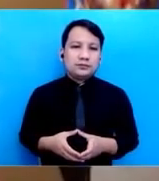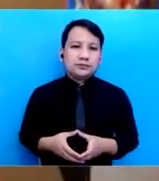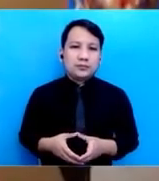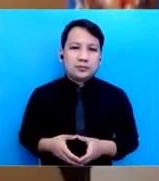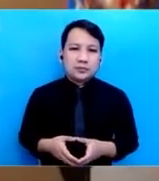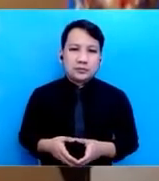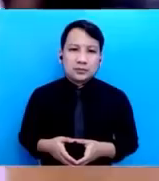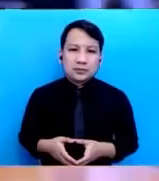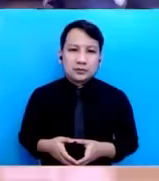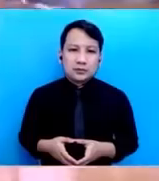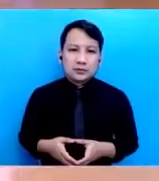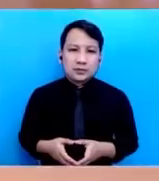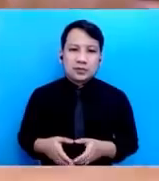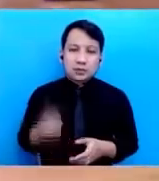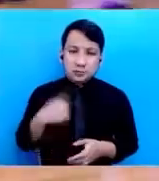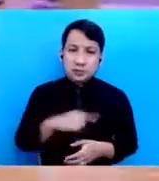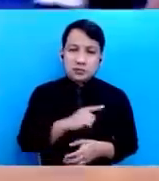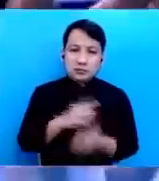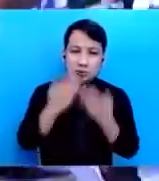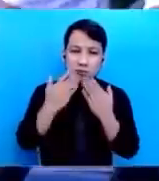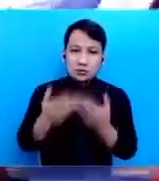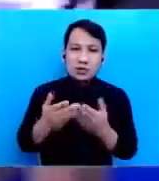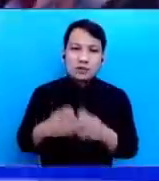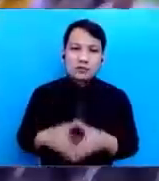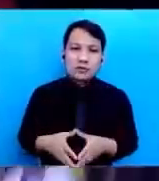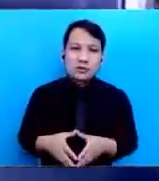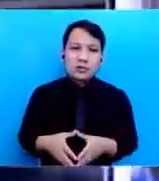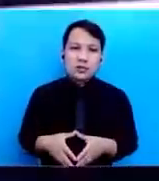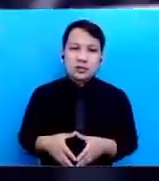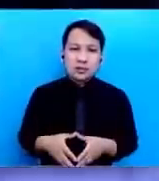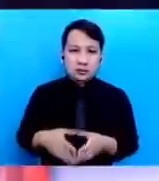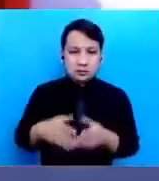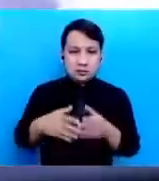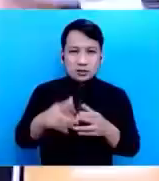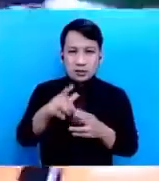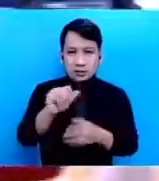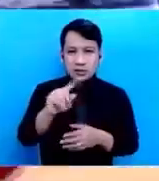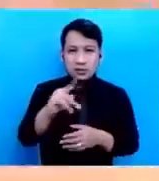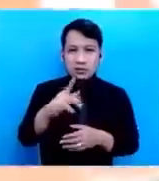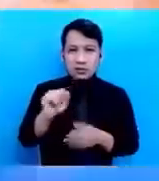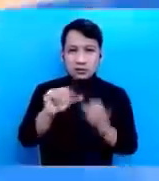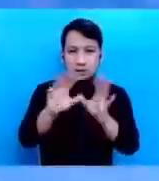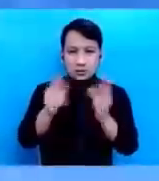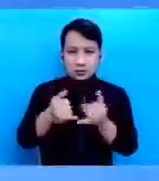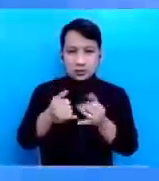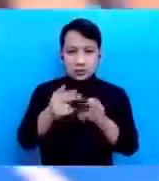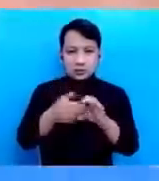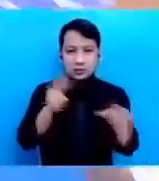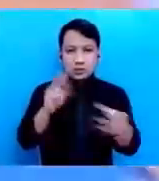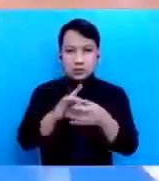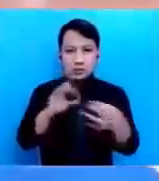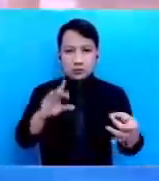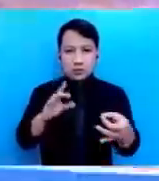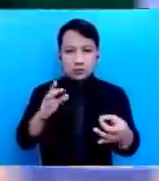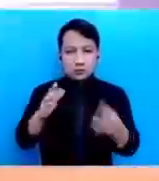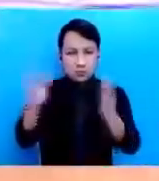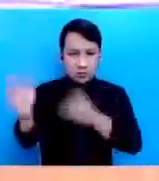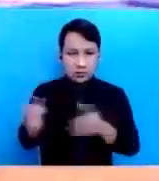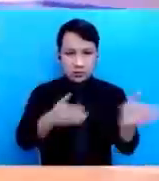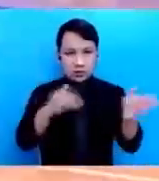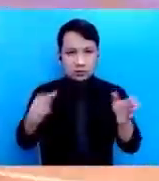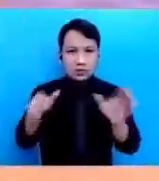I want to thank you. Nagdesisyon ng Alaska na lisanin ang PBA para mag-focus sa ibang plano ng